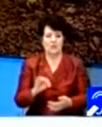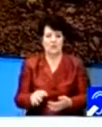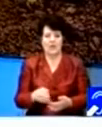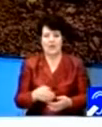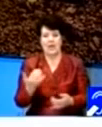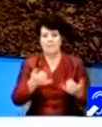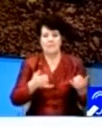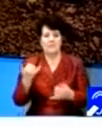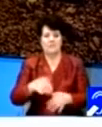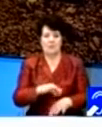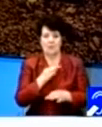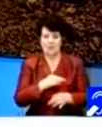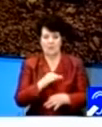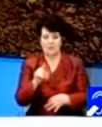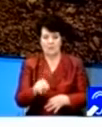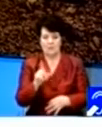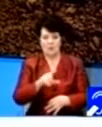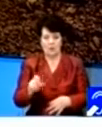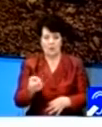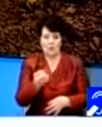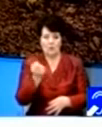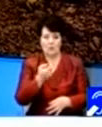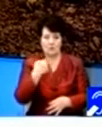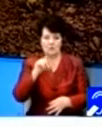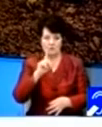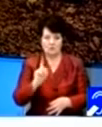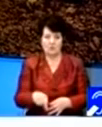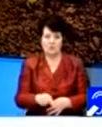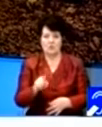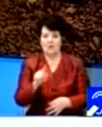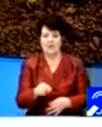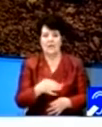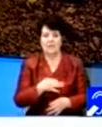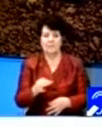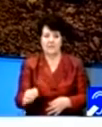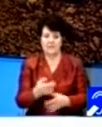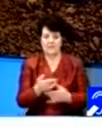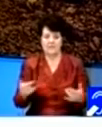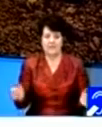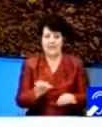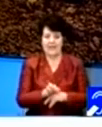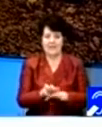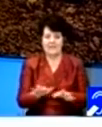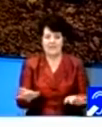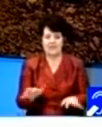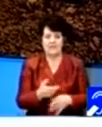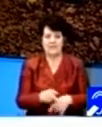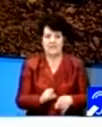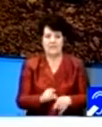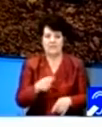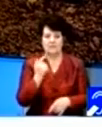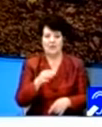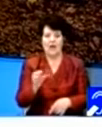Pesticidele sunt un pericol pentru oameni, dar puțin știu că unele dintre acestea le dau dependență unor insecte. Un studiu recent arată că